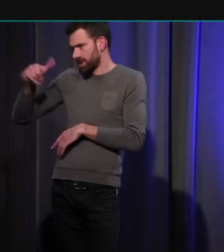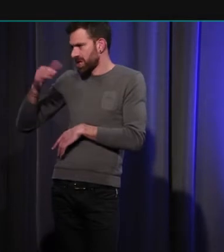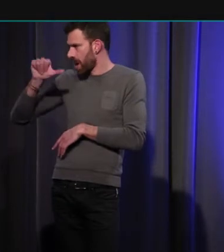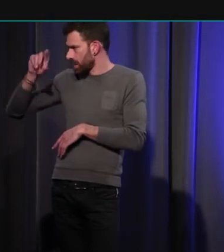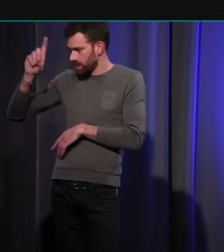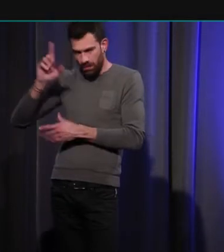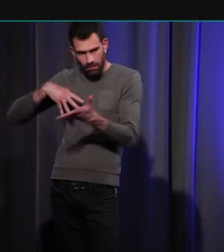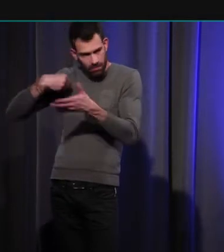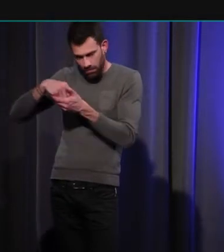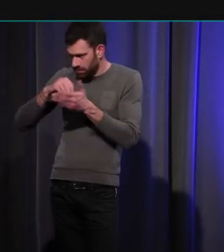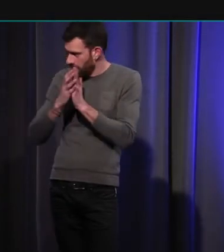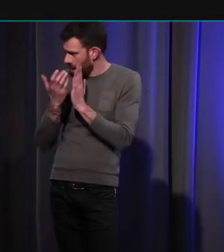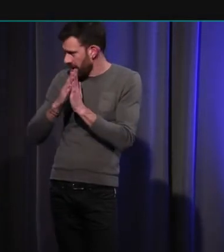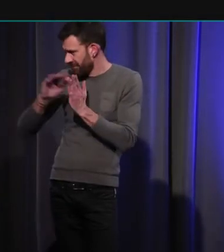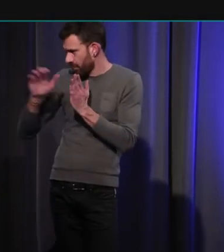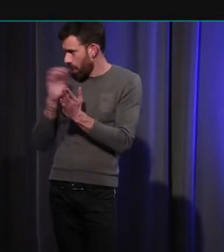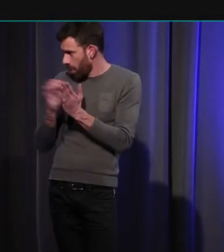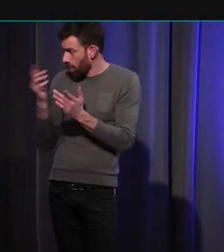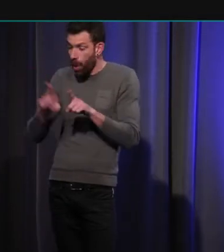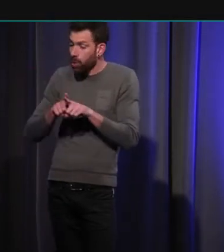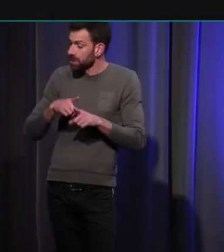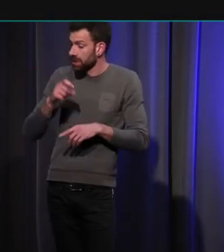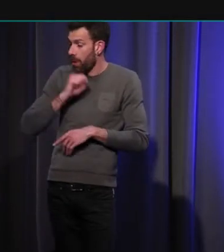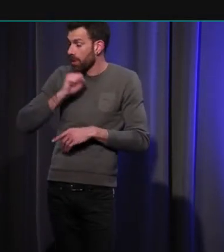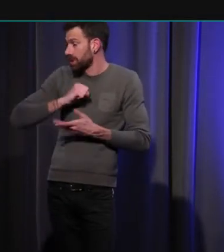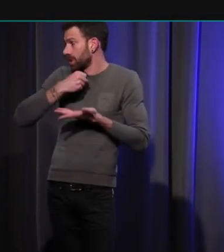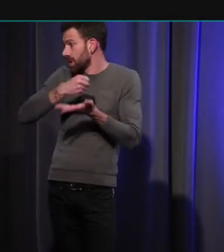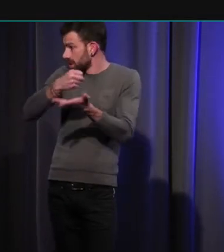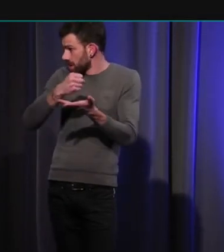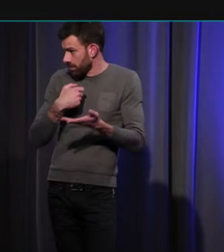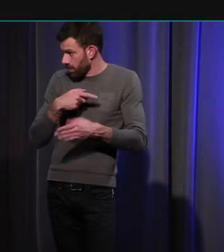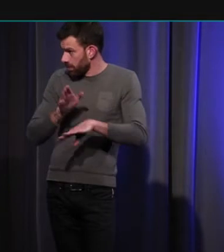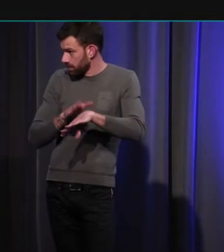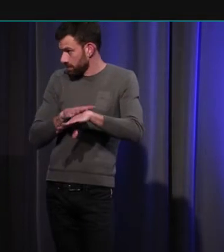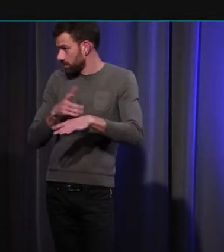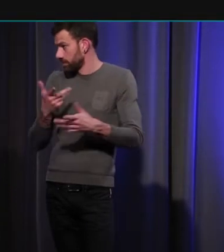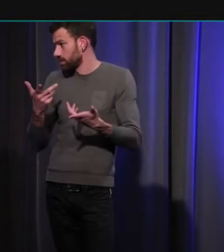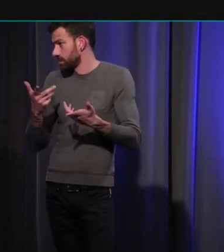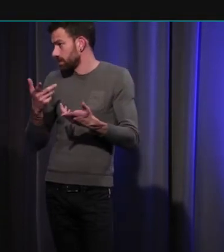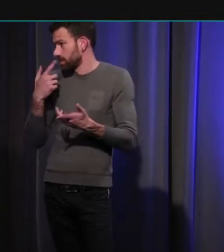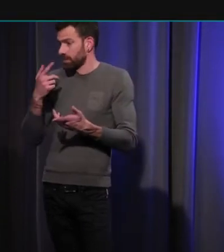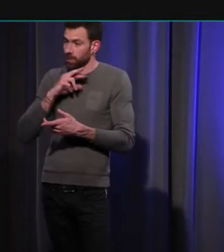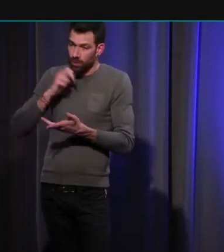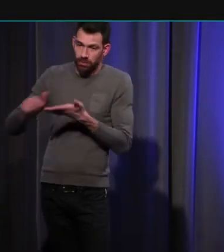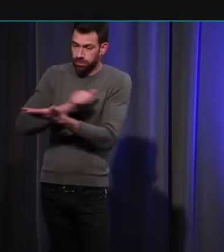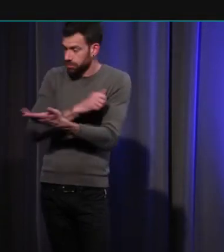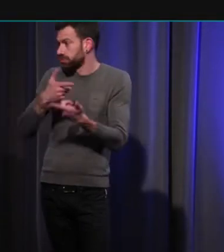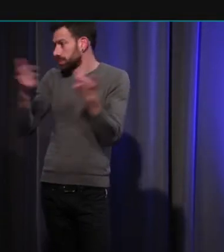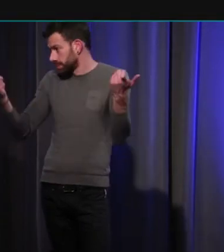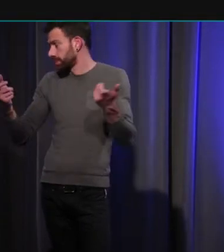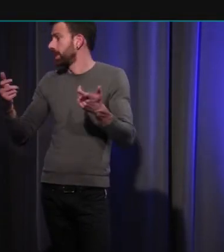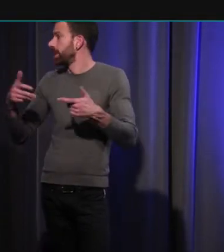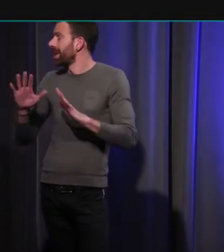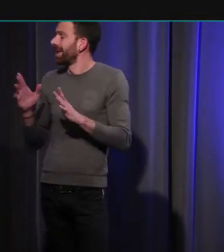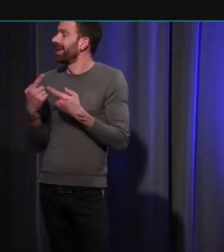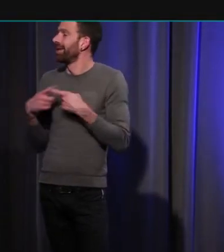livres mais là encore comme le l'ancien testament aussi pour préconise l'holocauste des philistins mais la